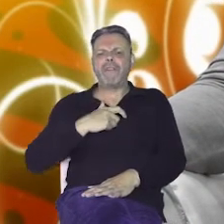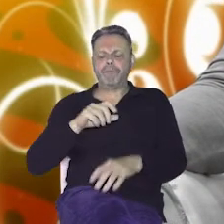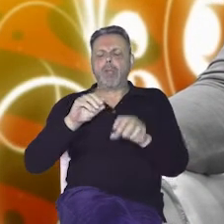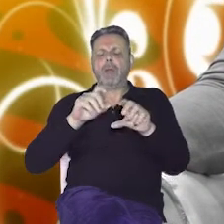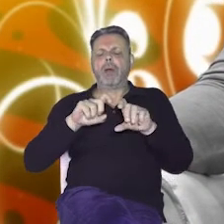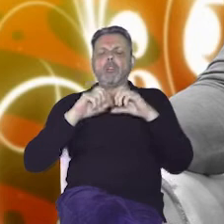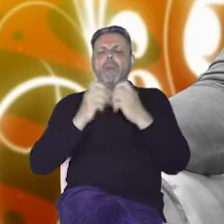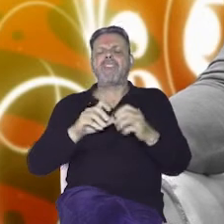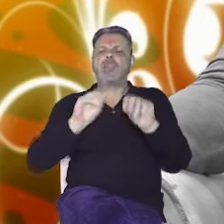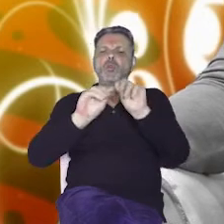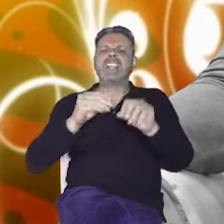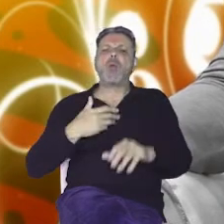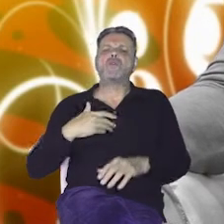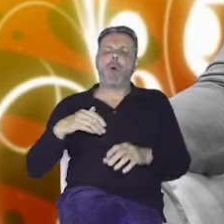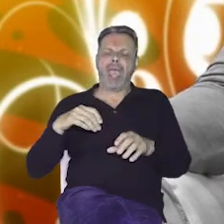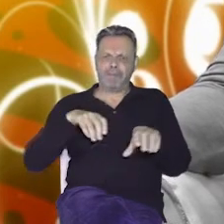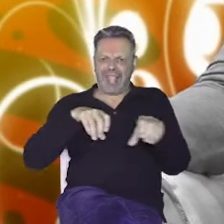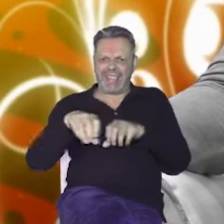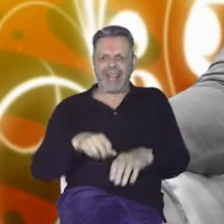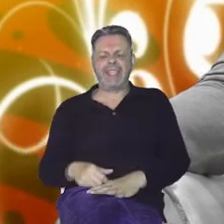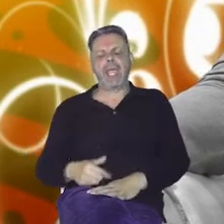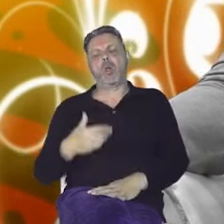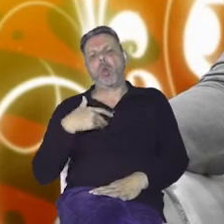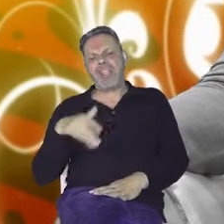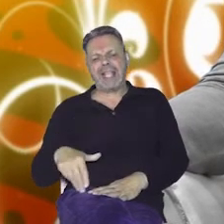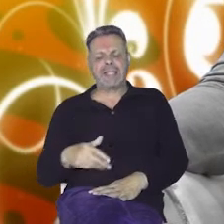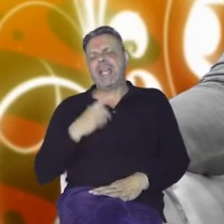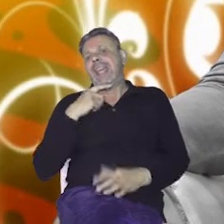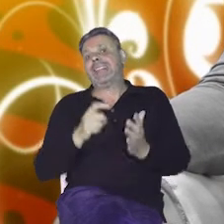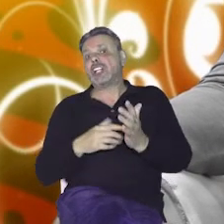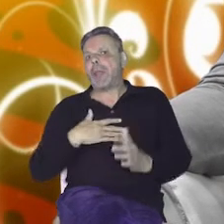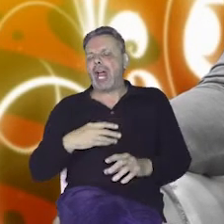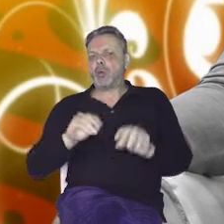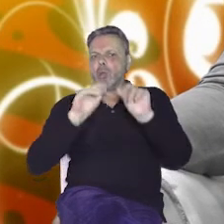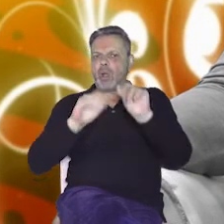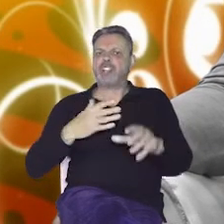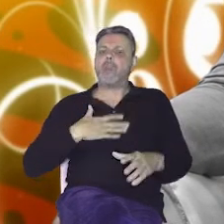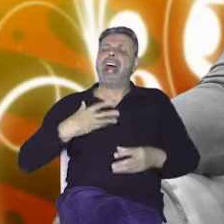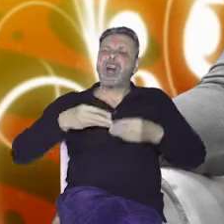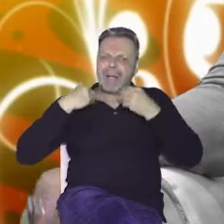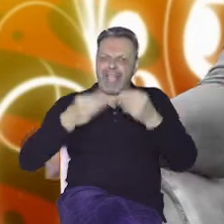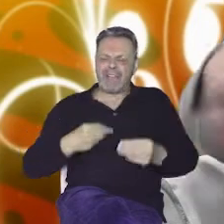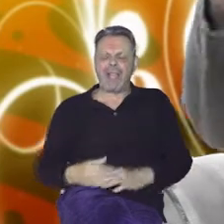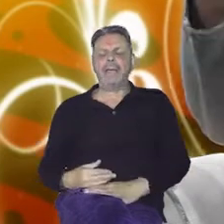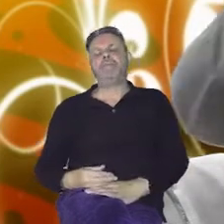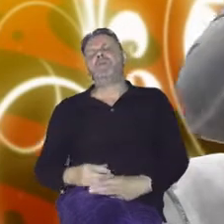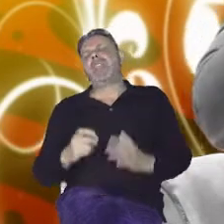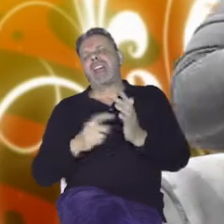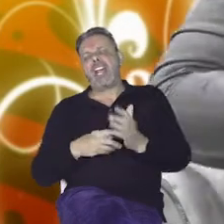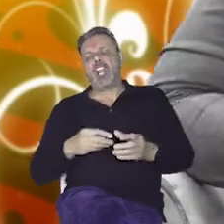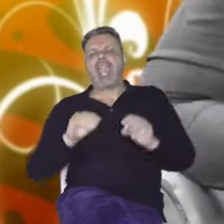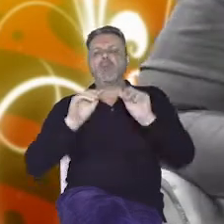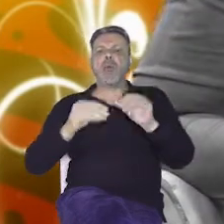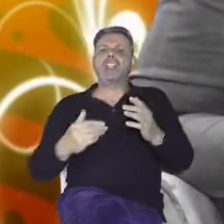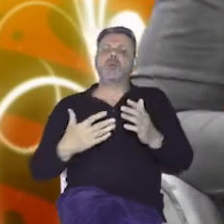svoje djelatnike kod nas ili traže našu edukaciju, naša predavanja, znači traže edukaciju svojih djelatnika i novih ili